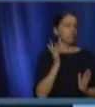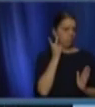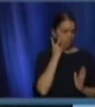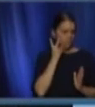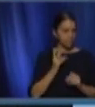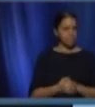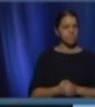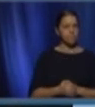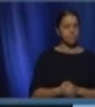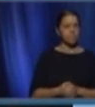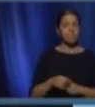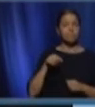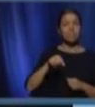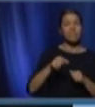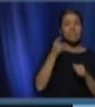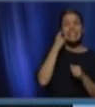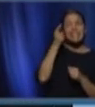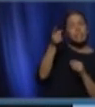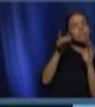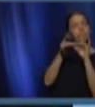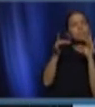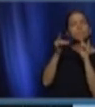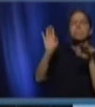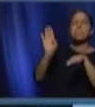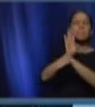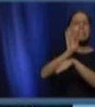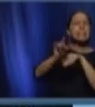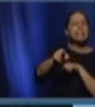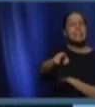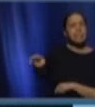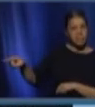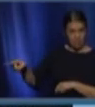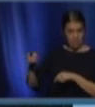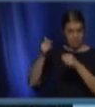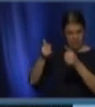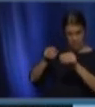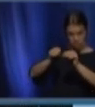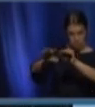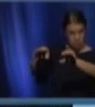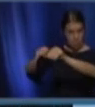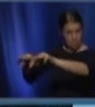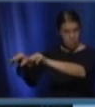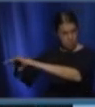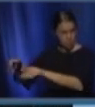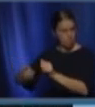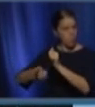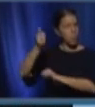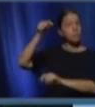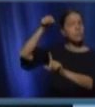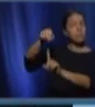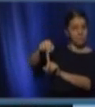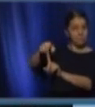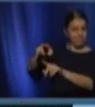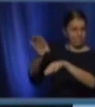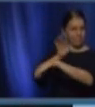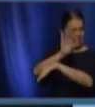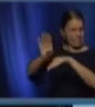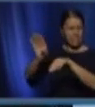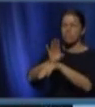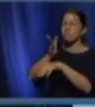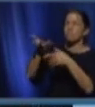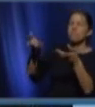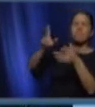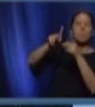Question. Vous dites que la moitié des éclosions viennent des entreprises, des commerces. Est-ce que c'est au détail? Est-ce que c'est les